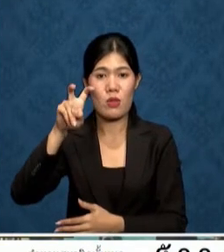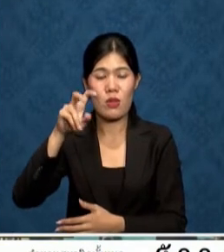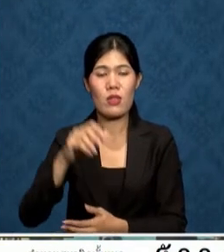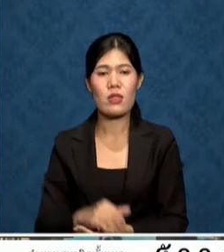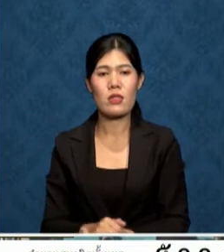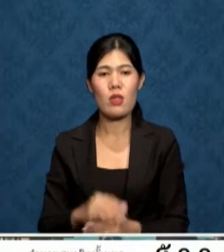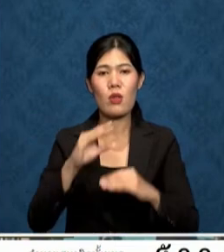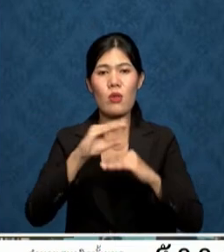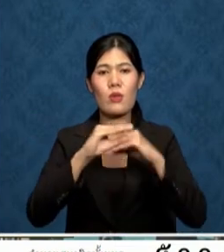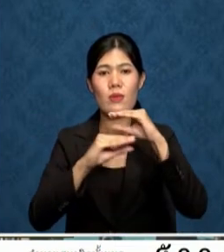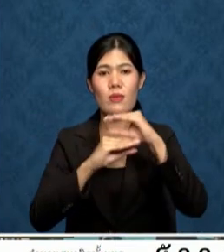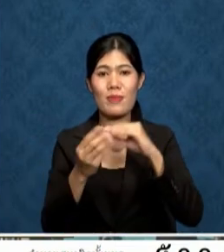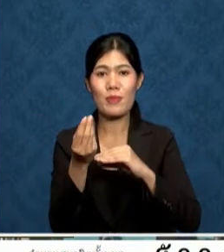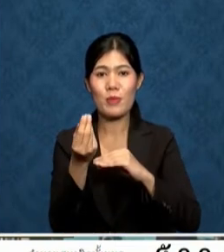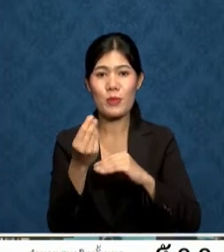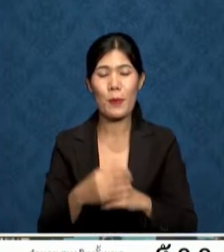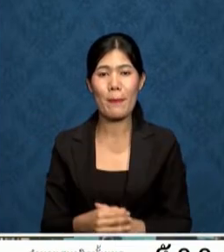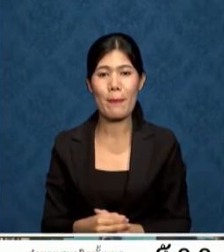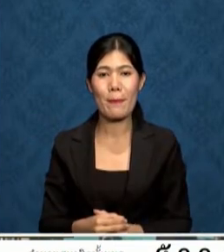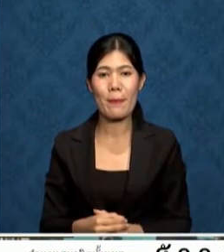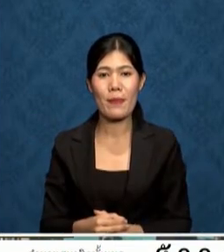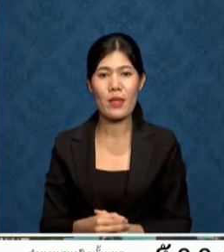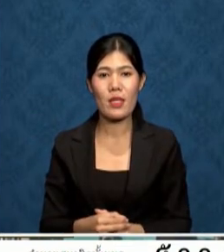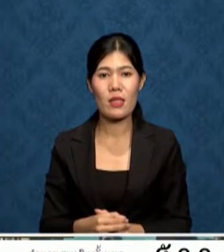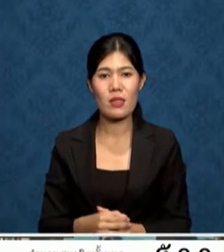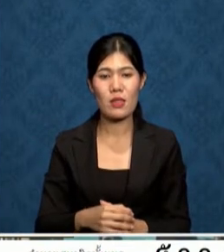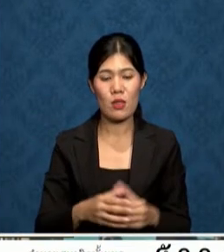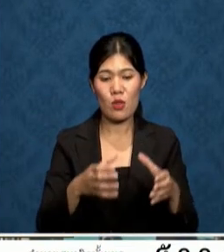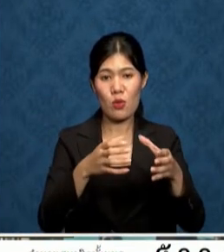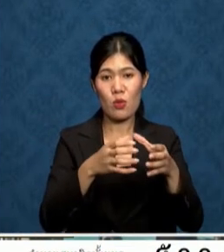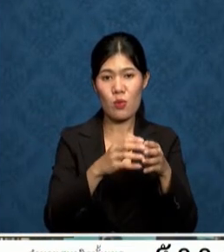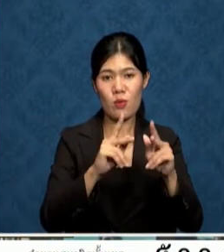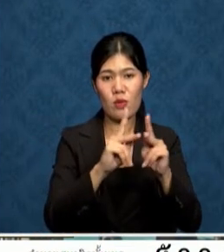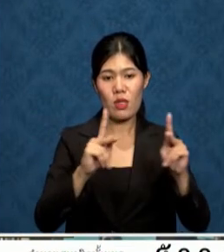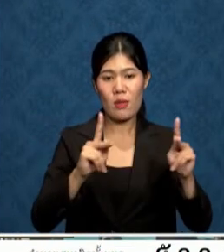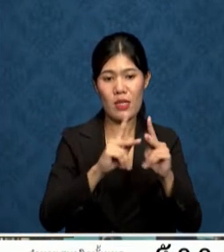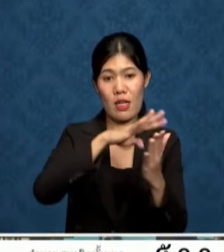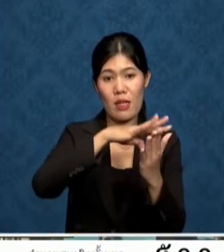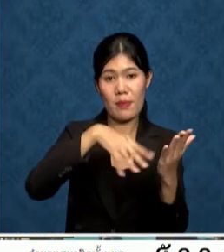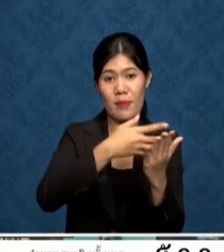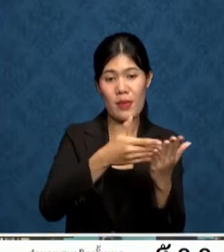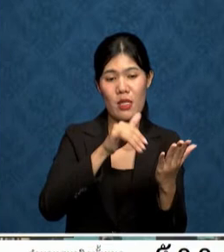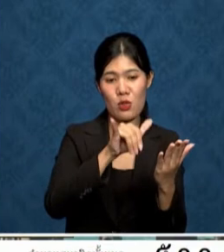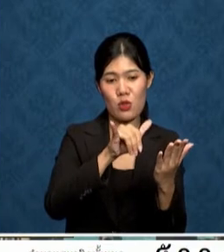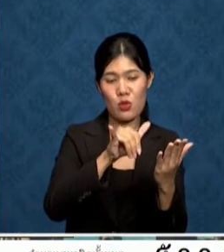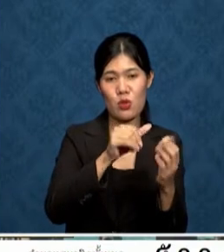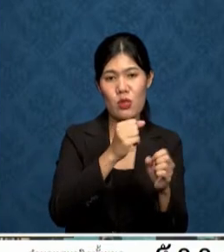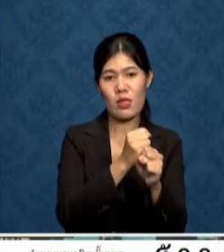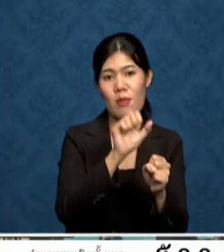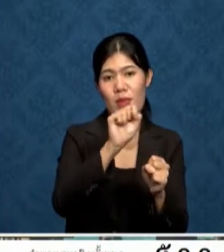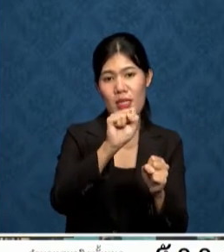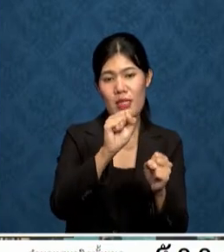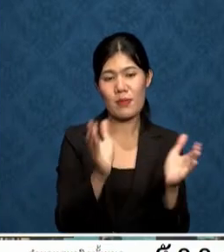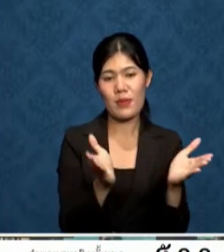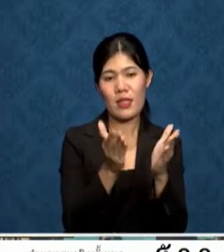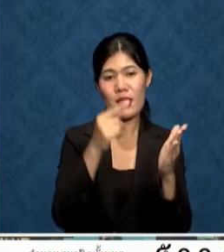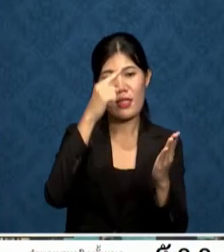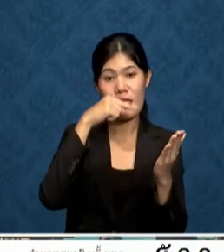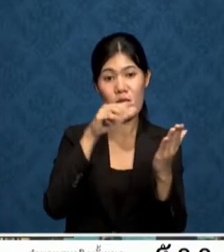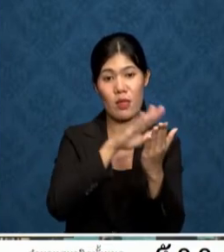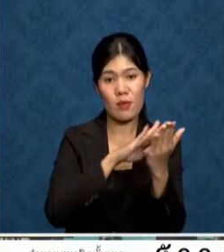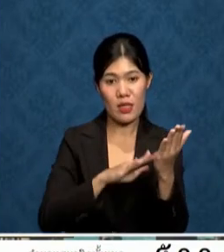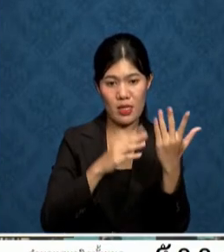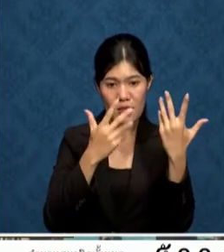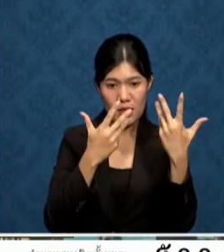มีกี่โครงการครับที่ออกมาจากคณะกรรมการยุทธศาสตร์Soft Powerแล้วมีกี่โครงการครับที่หน่วยงานต่างๆ